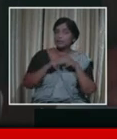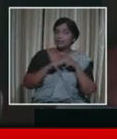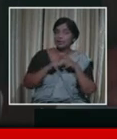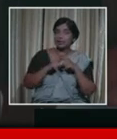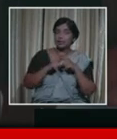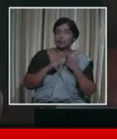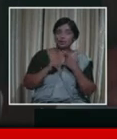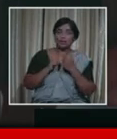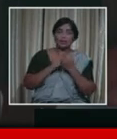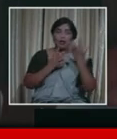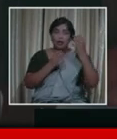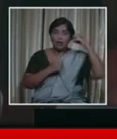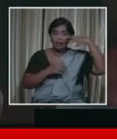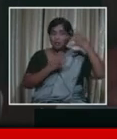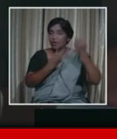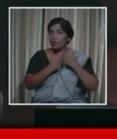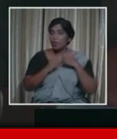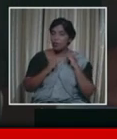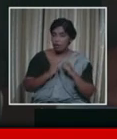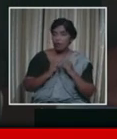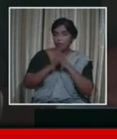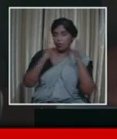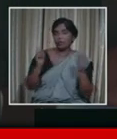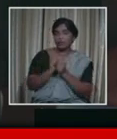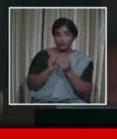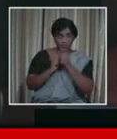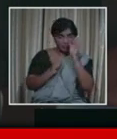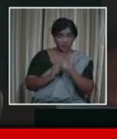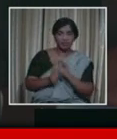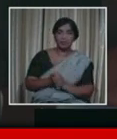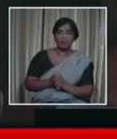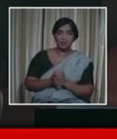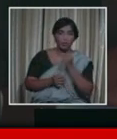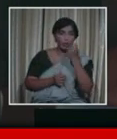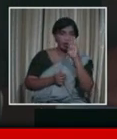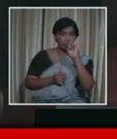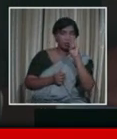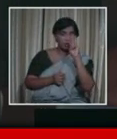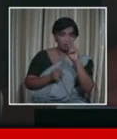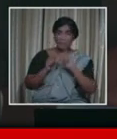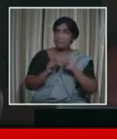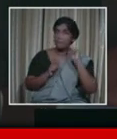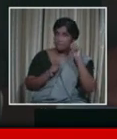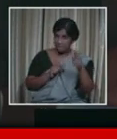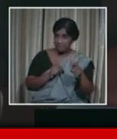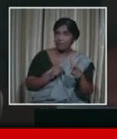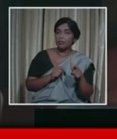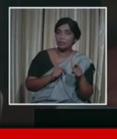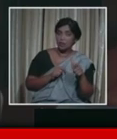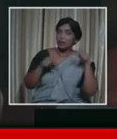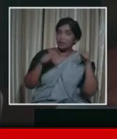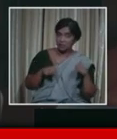electricity ekak laba ganna aakaraya pilibandawa wedi dura katayutu karanna rupiyal 43 ak api gewana